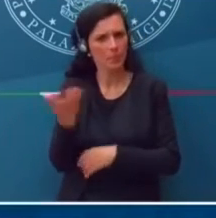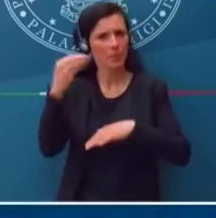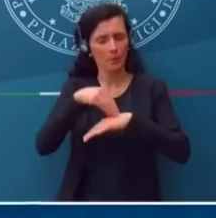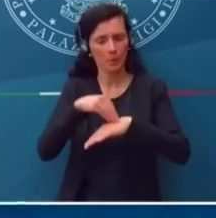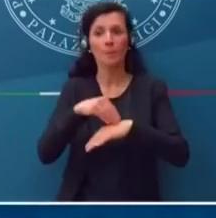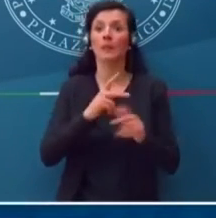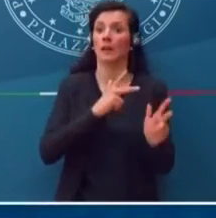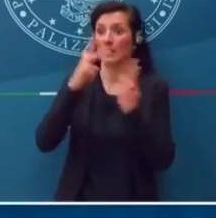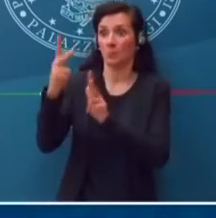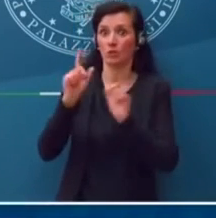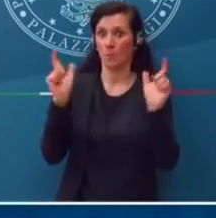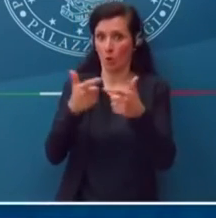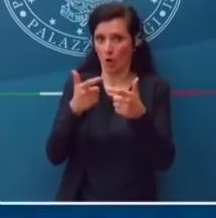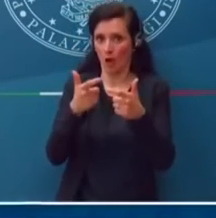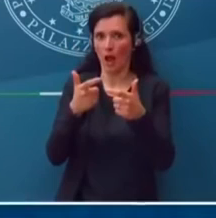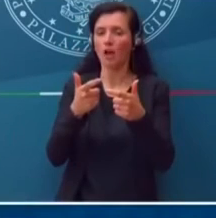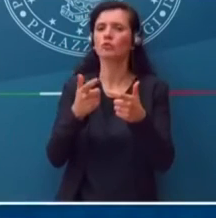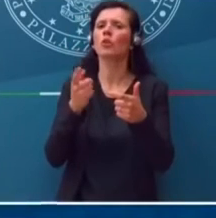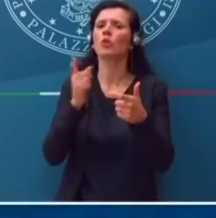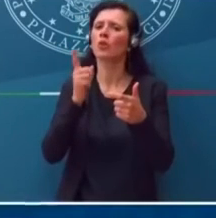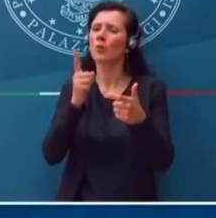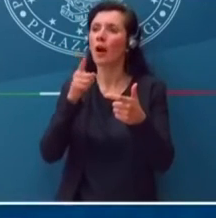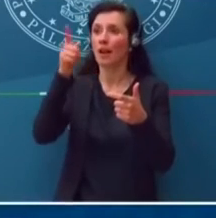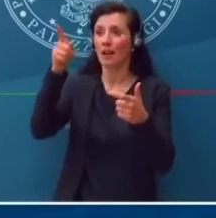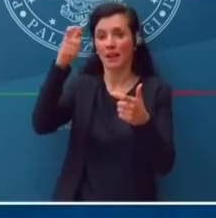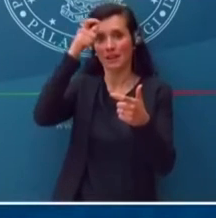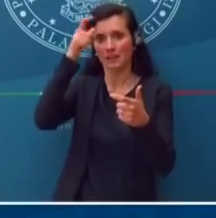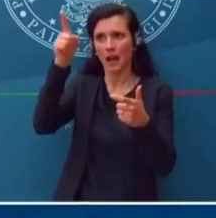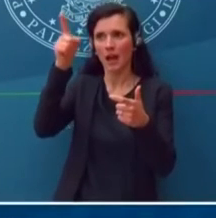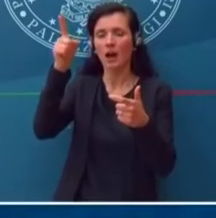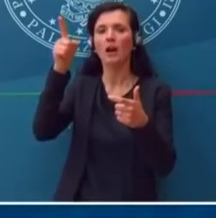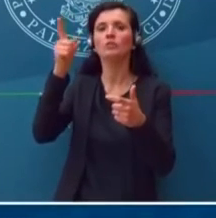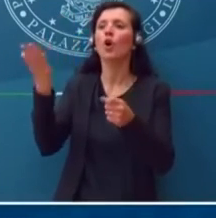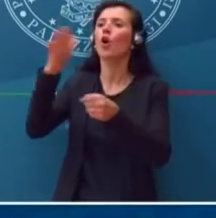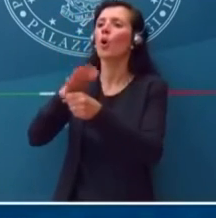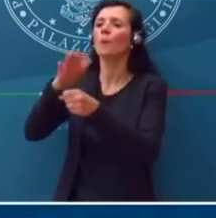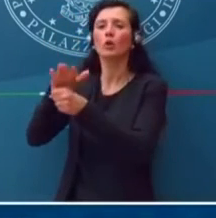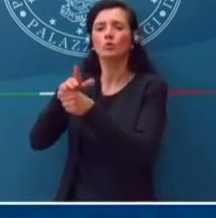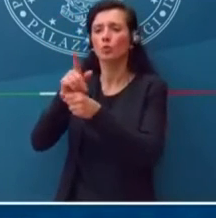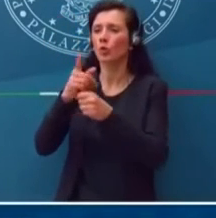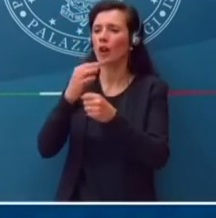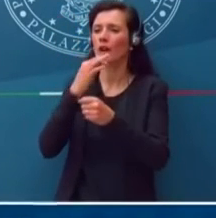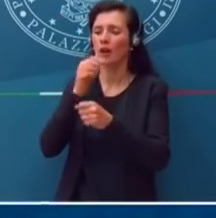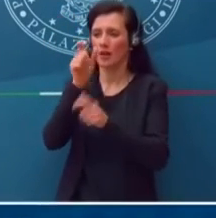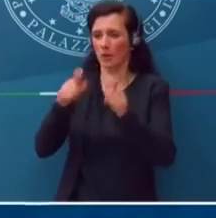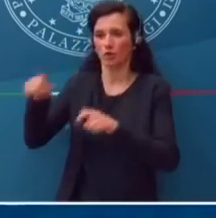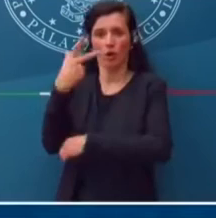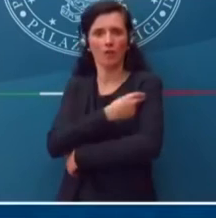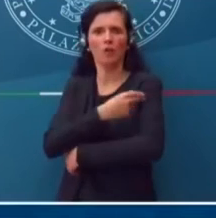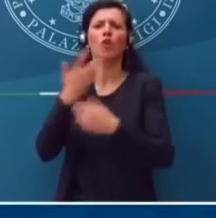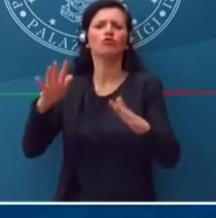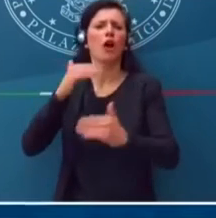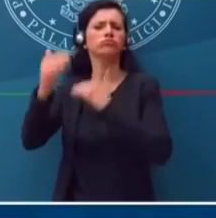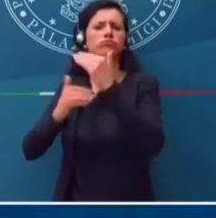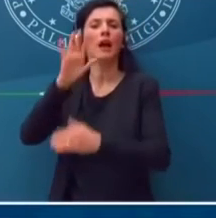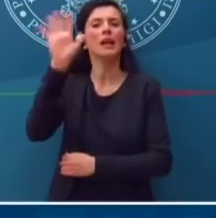le esportazioni verso paesi dove la copertura, il grado di copertura è già molto avanzato. Ci sono dei paesi,